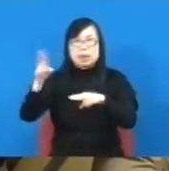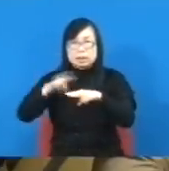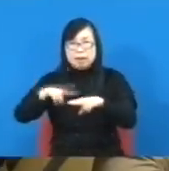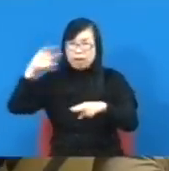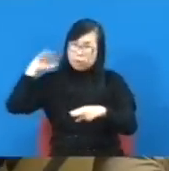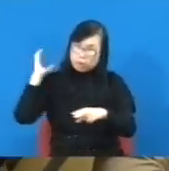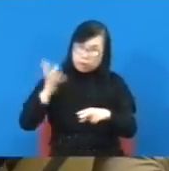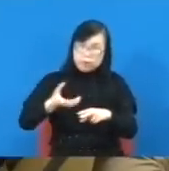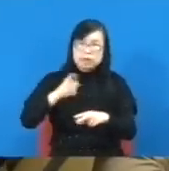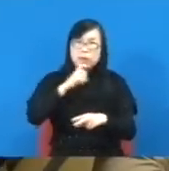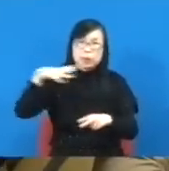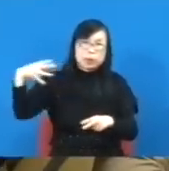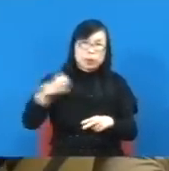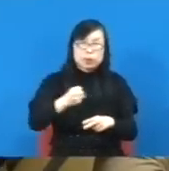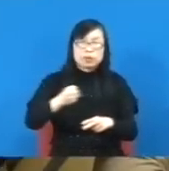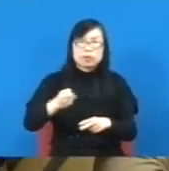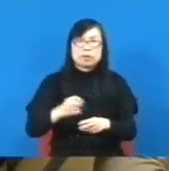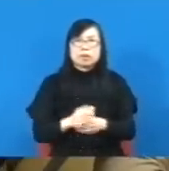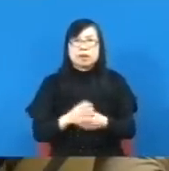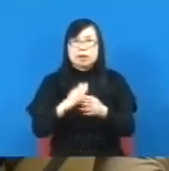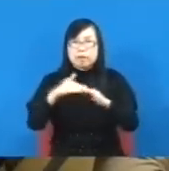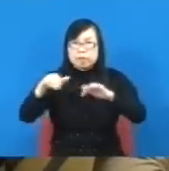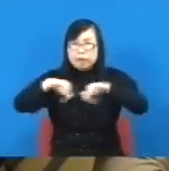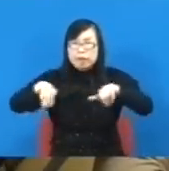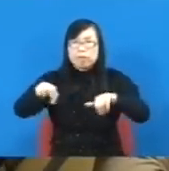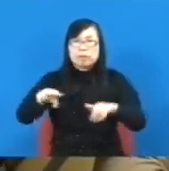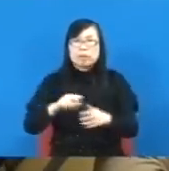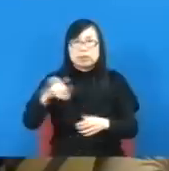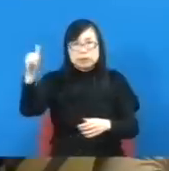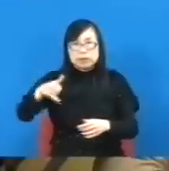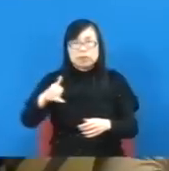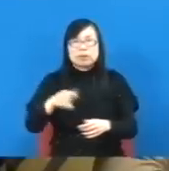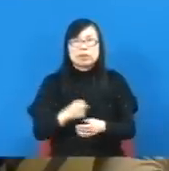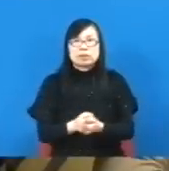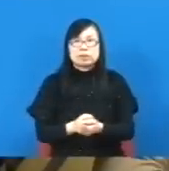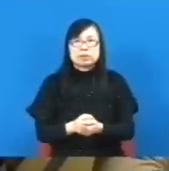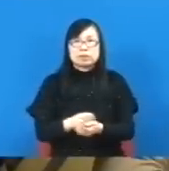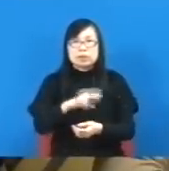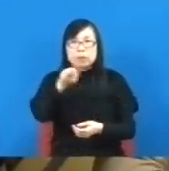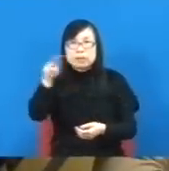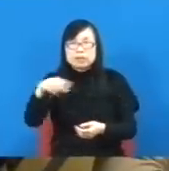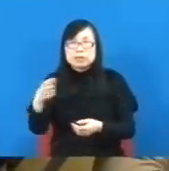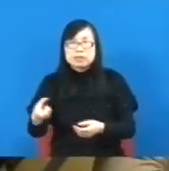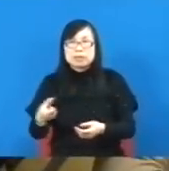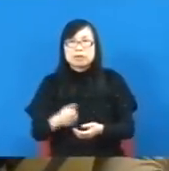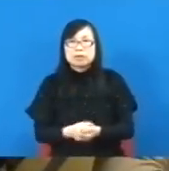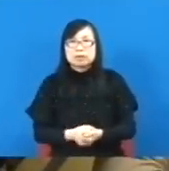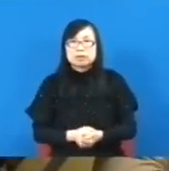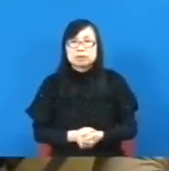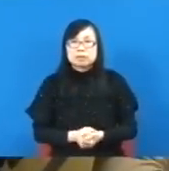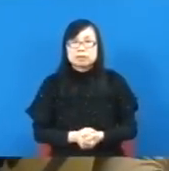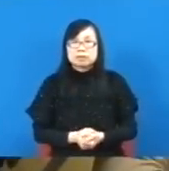班有權有勢嘅人啦，我又分開個共產黨，因為嗰班友已經落咗嚟噶啦，喺度搞嘢噶啦，已經揾錢啦。大陸紅色財